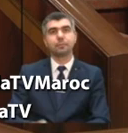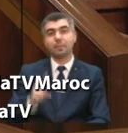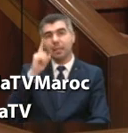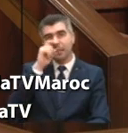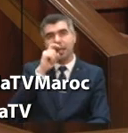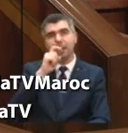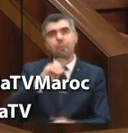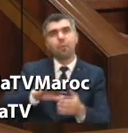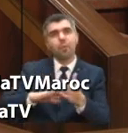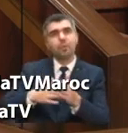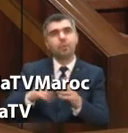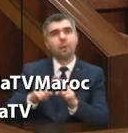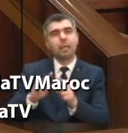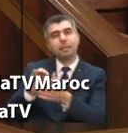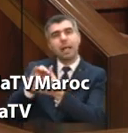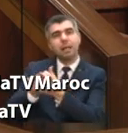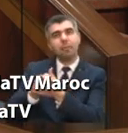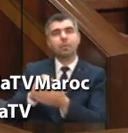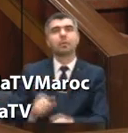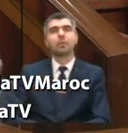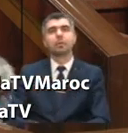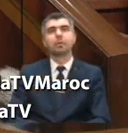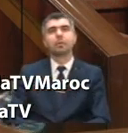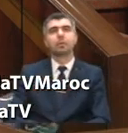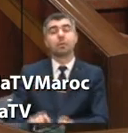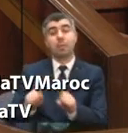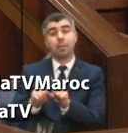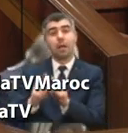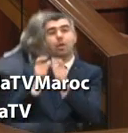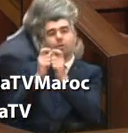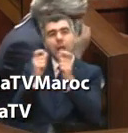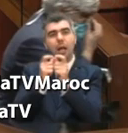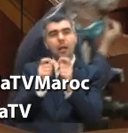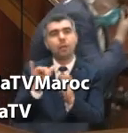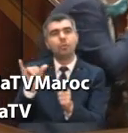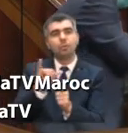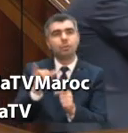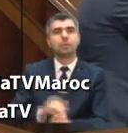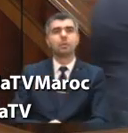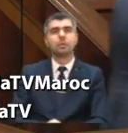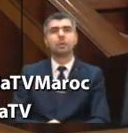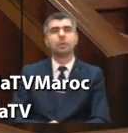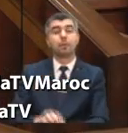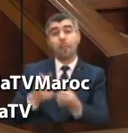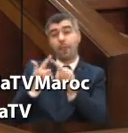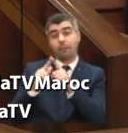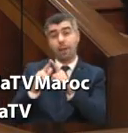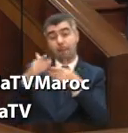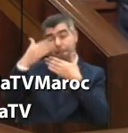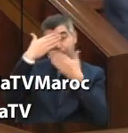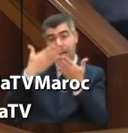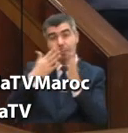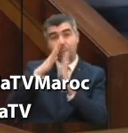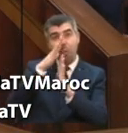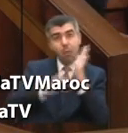واسود لهذه المساله ديال التضامن مع لا سانيسيس. هاد المقاولات شنو الاجراءات اللي غادي نديروه تجاههم؟ كيفاش يمكن لنا نحميو المغربي والمغربيه